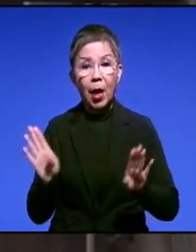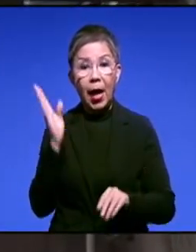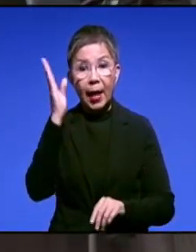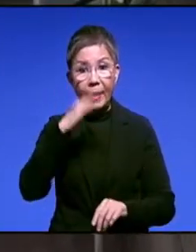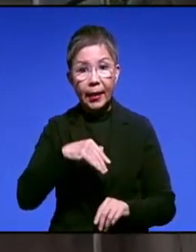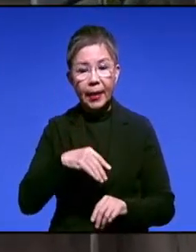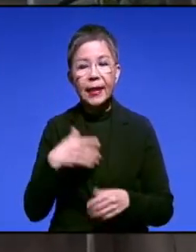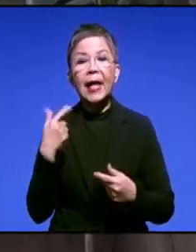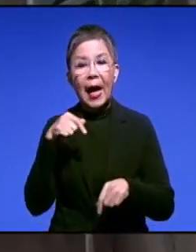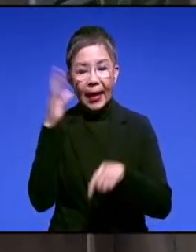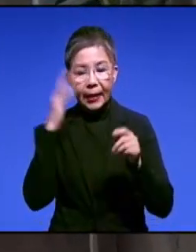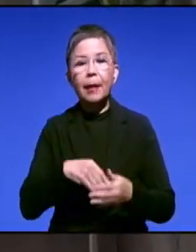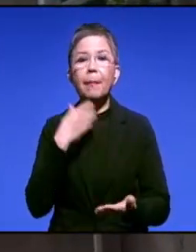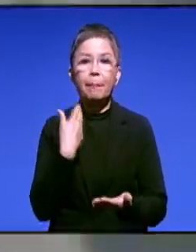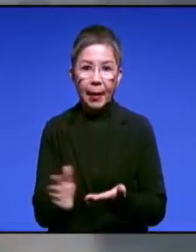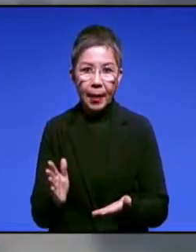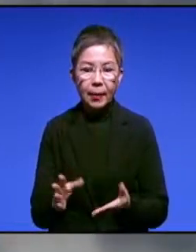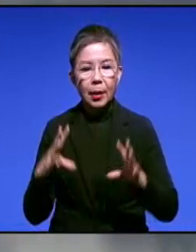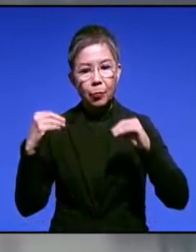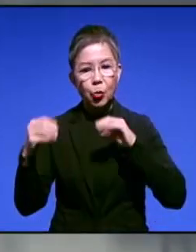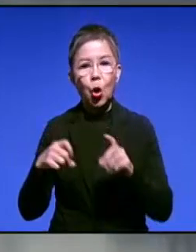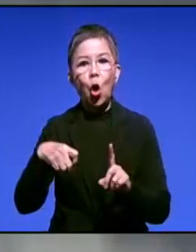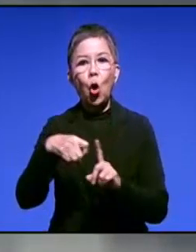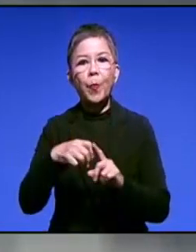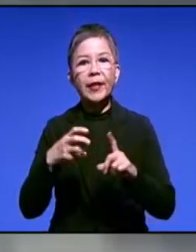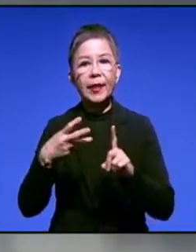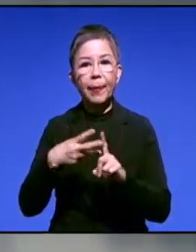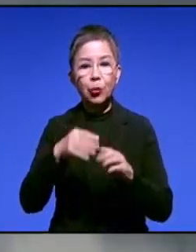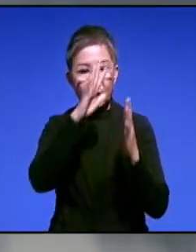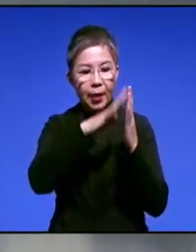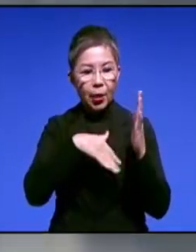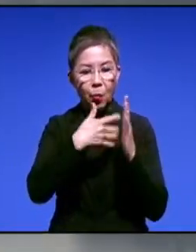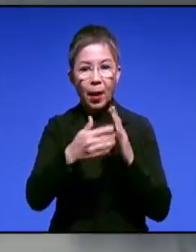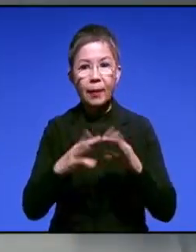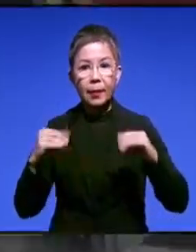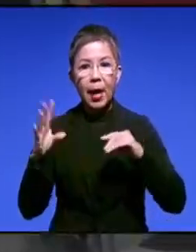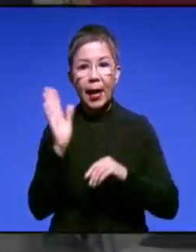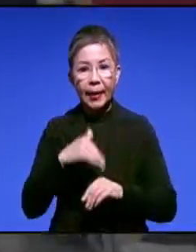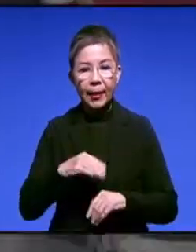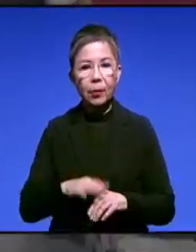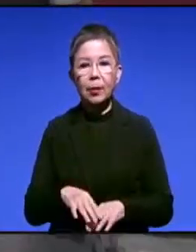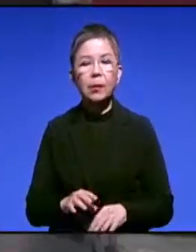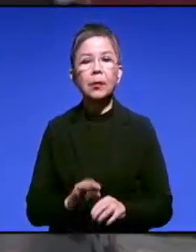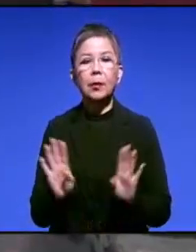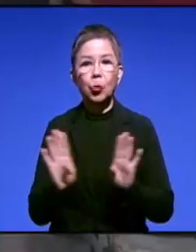ini dibatalkan, termasuk rapat Komisi B yang sudah dijadwalkan hari ini. Penutupan gedung pun